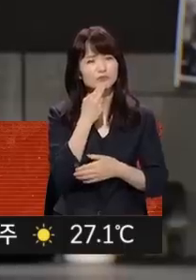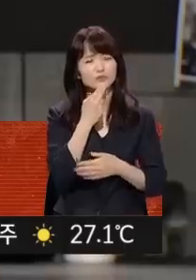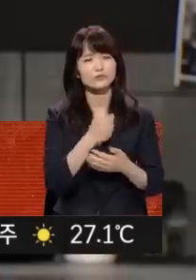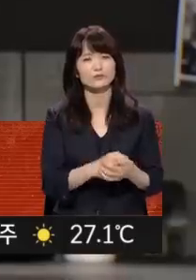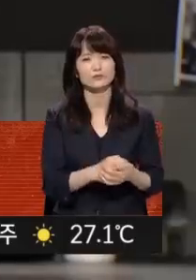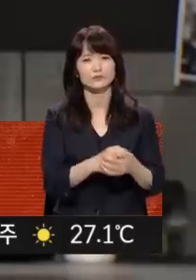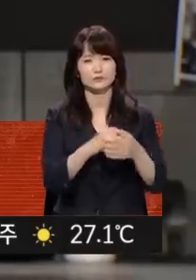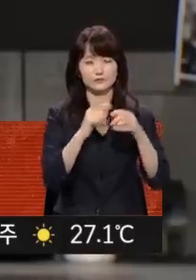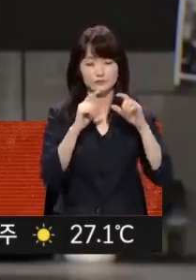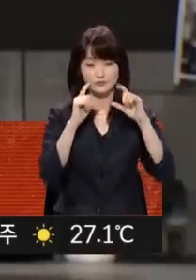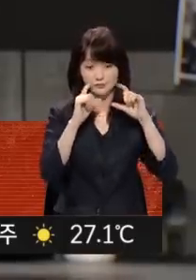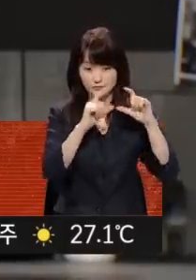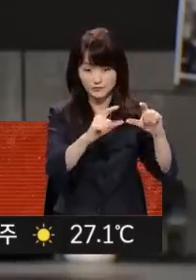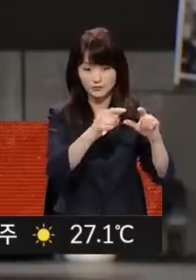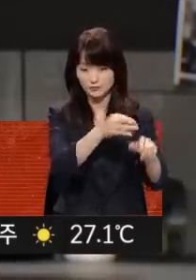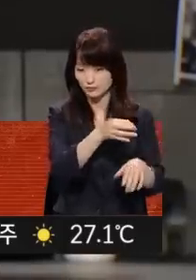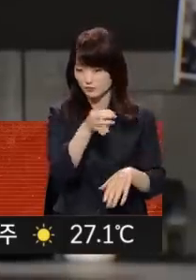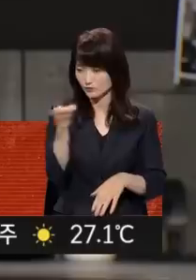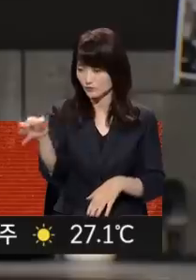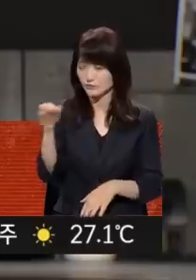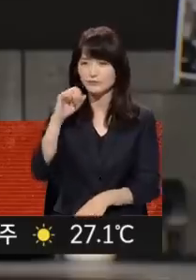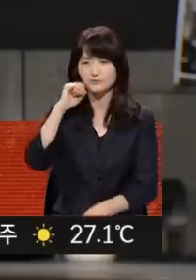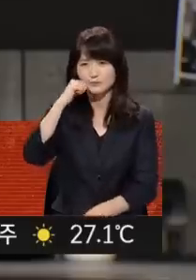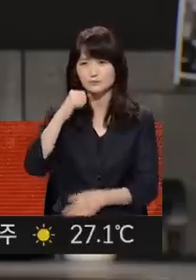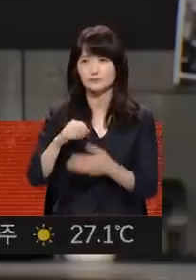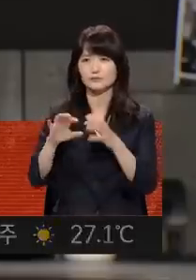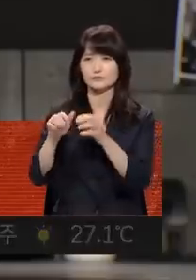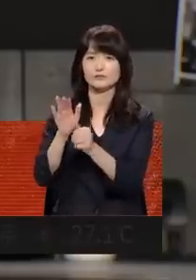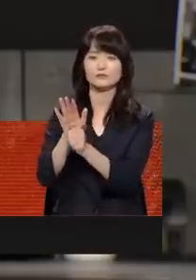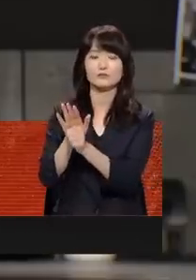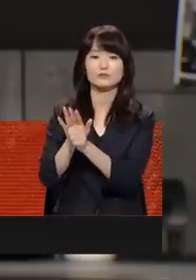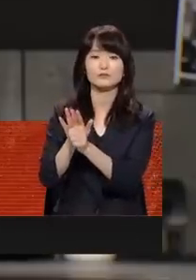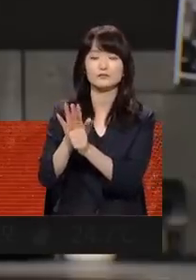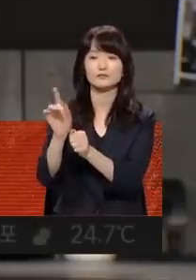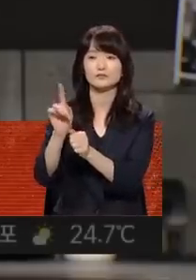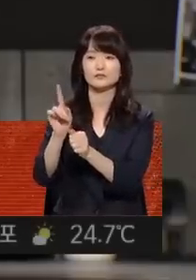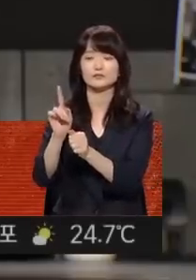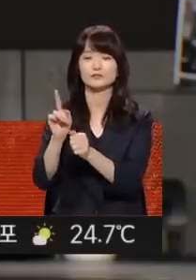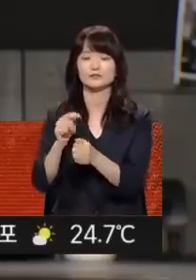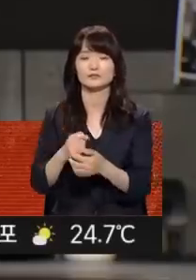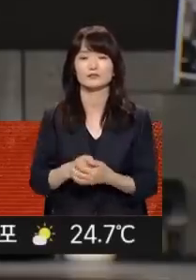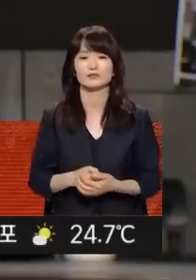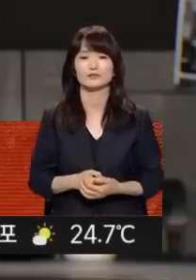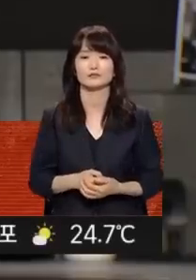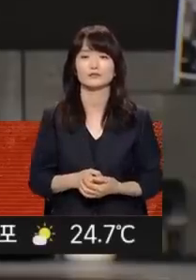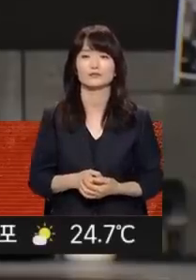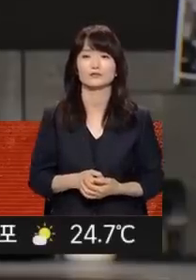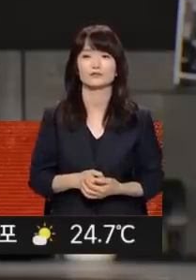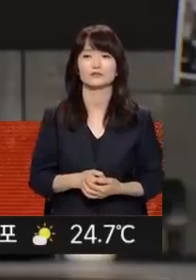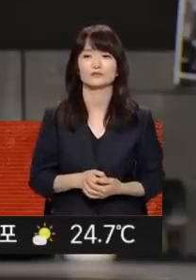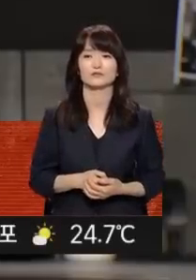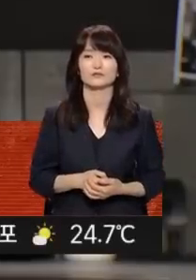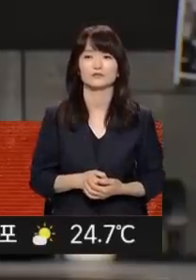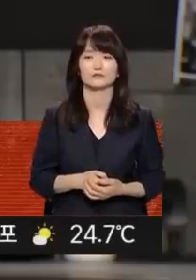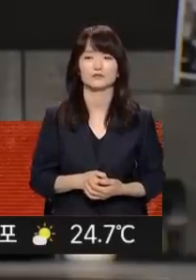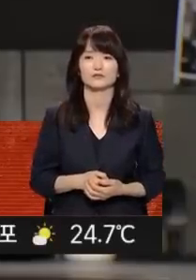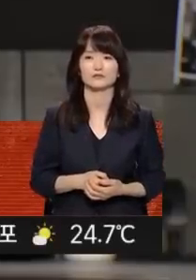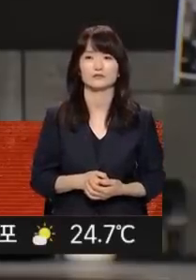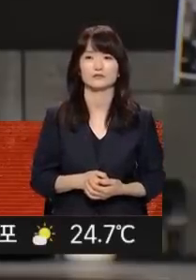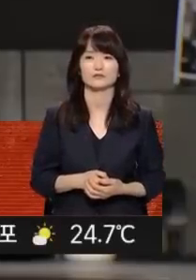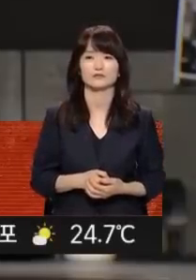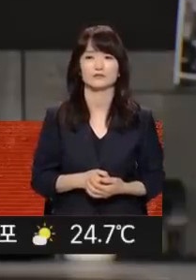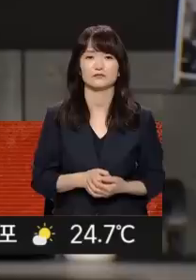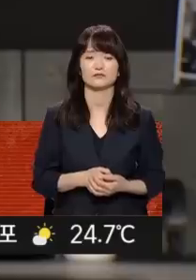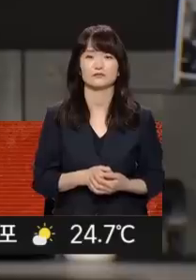그래서 이제 혹시 이런 경우에 이제 국가에서라도 좀 보조해 주는게 없냐라는 것도 궁금해 하시는 거 같은데 본적 피해자